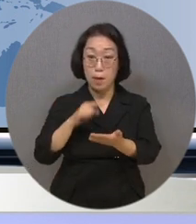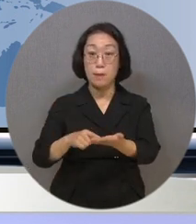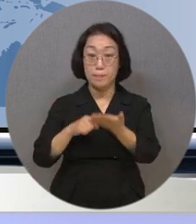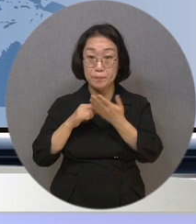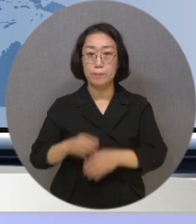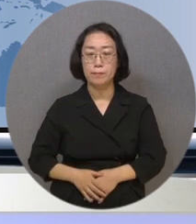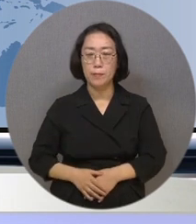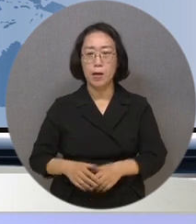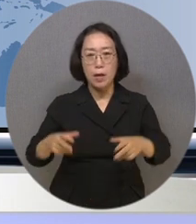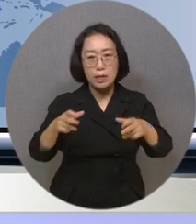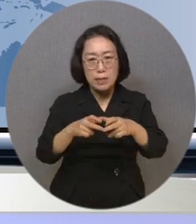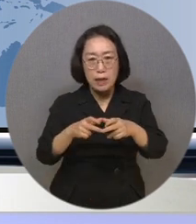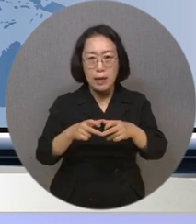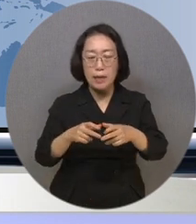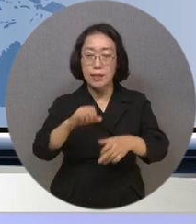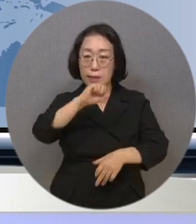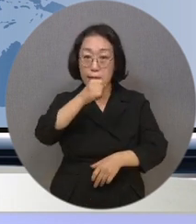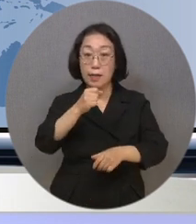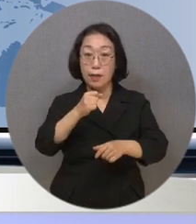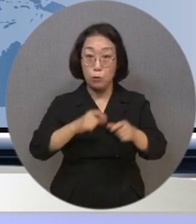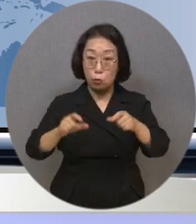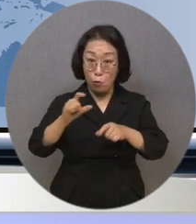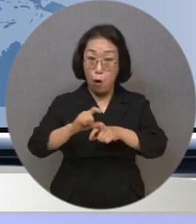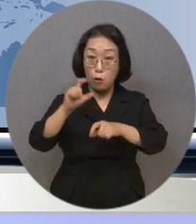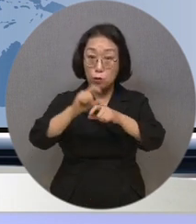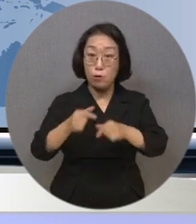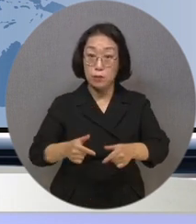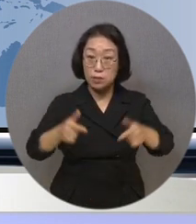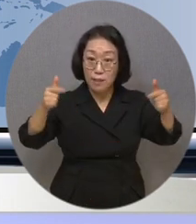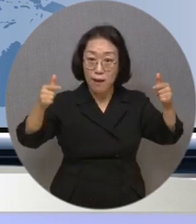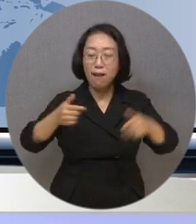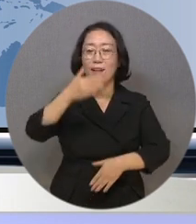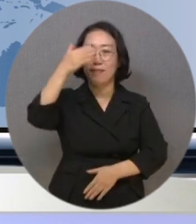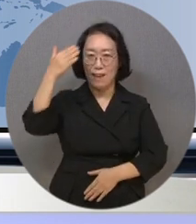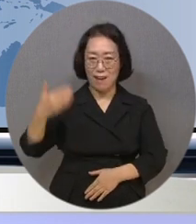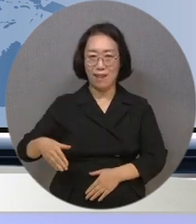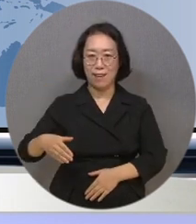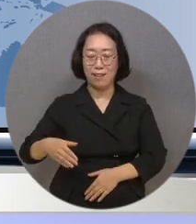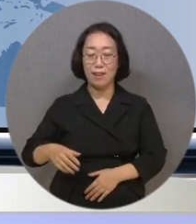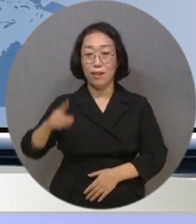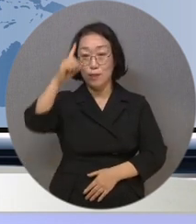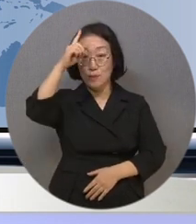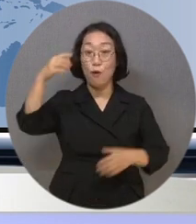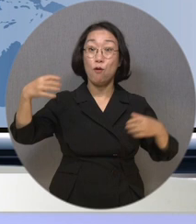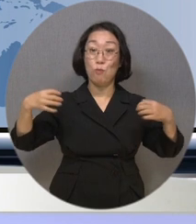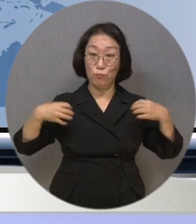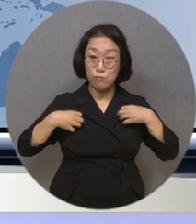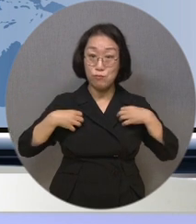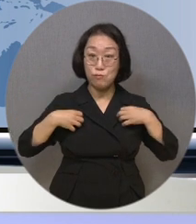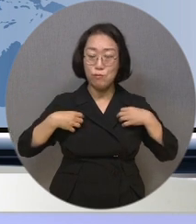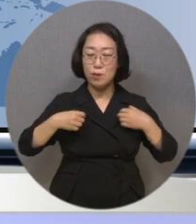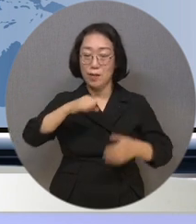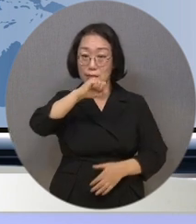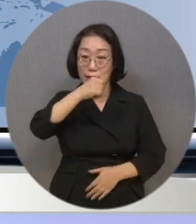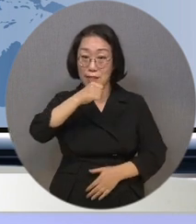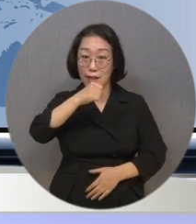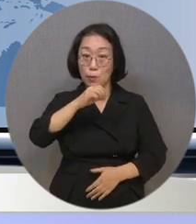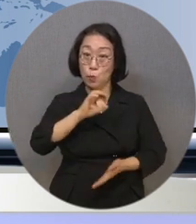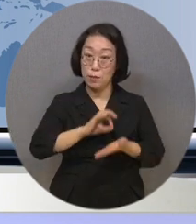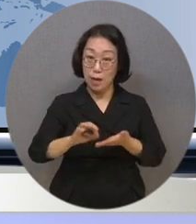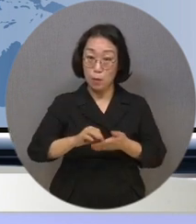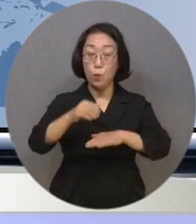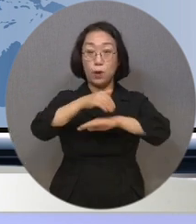매년 장애인 관련 예산이 증가하고 있다는 점은 참 반가운 소식인데요 정부는 이번 예산안을 발표하면서